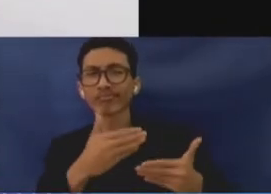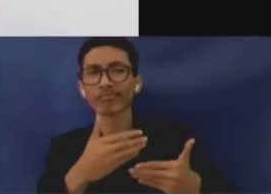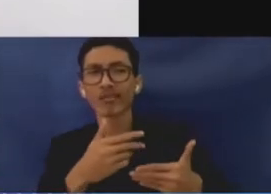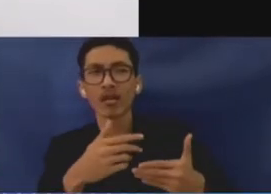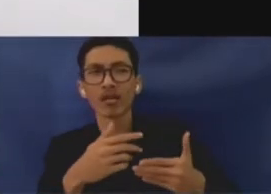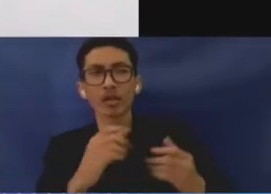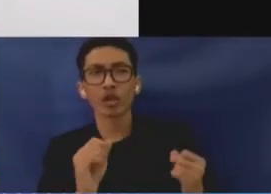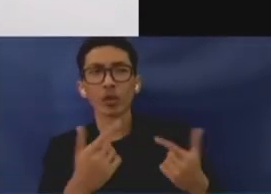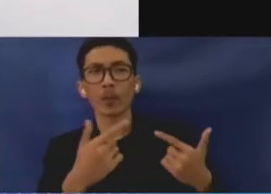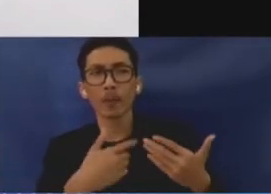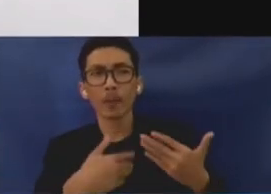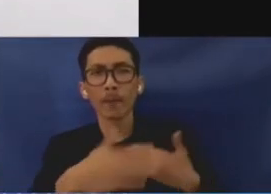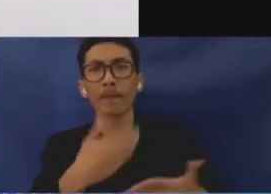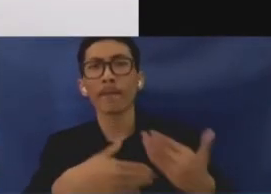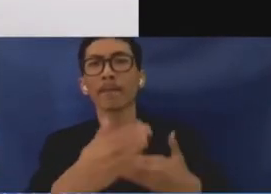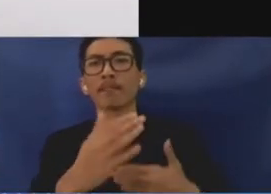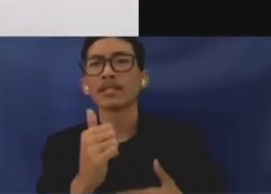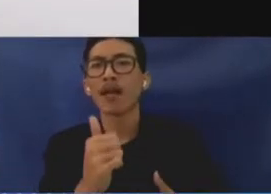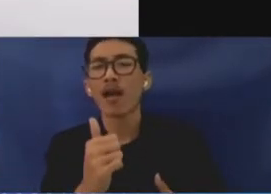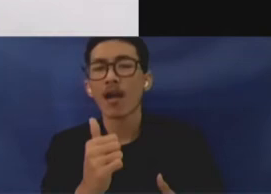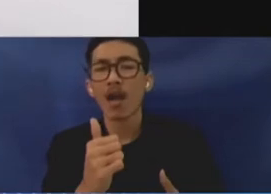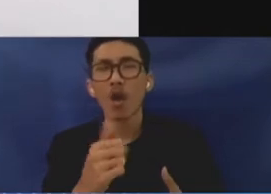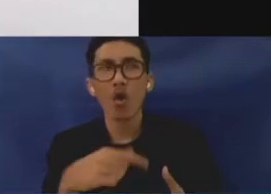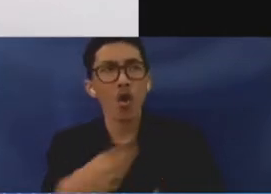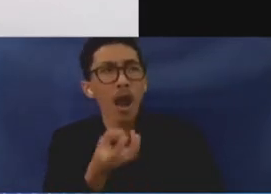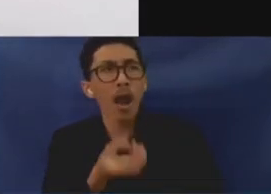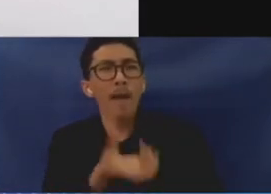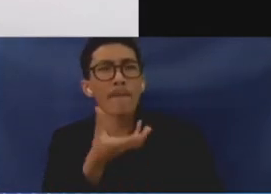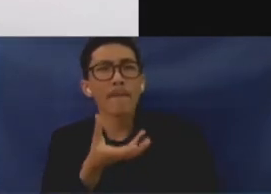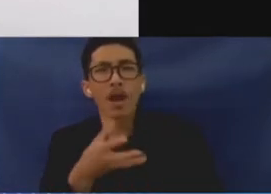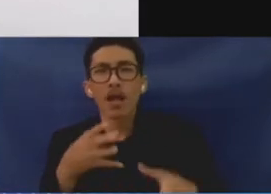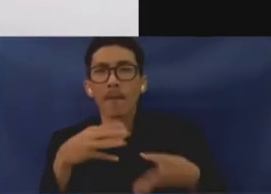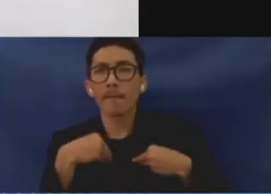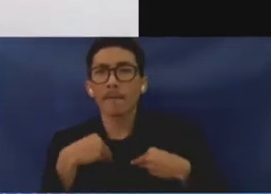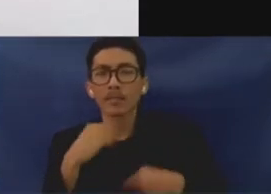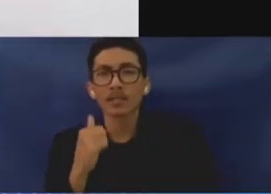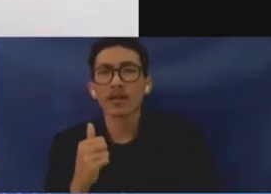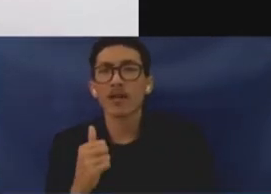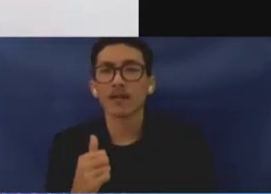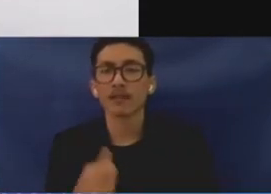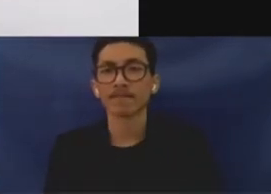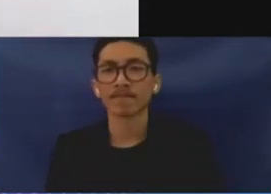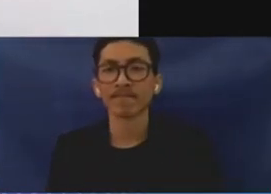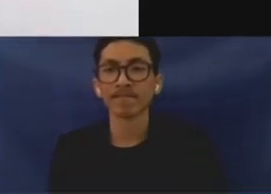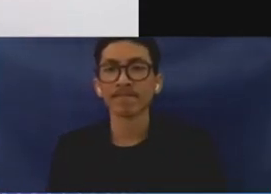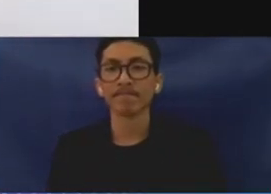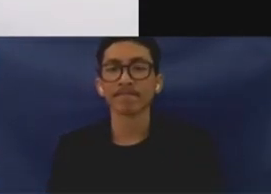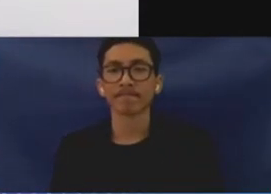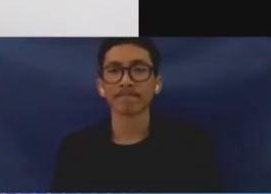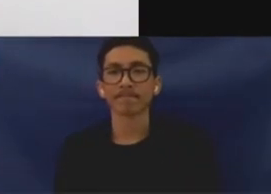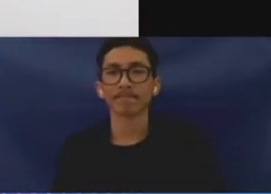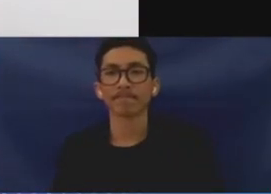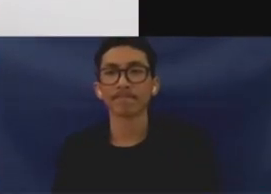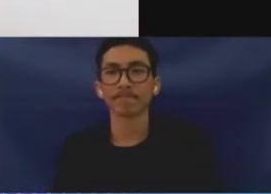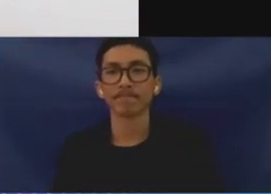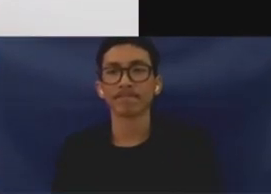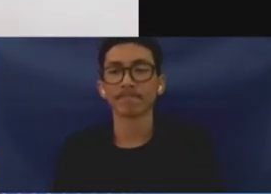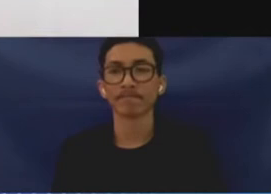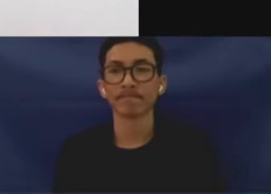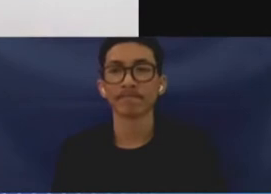gitu. Makanya lebih mudah buat saya pada saat itu gitu ya untuk menerima keadaan disabilitas tulinya dia. Oke,